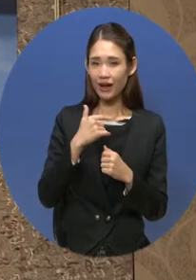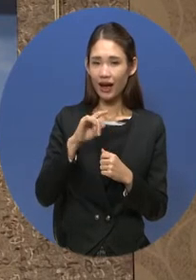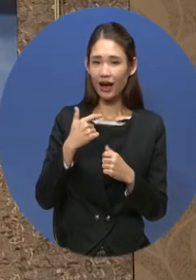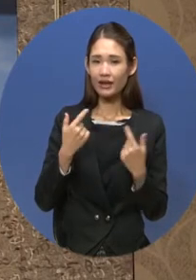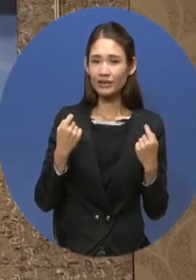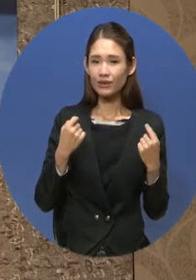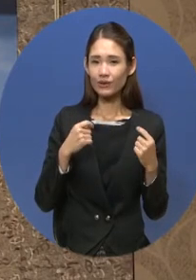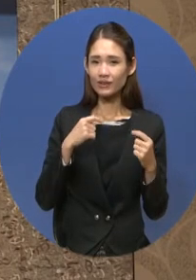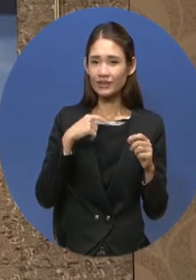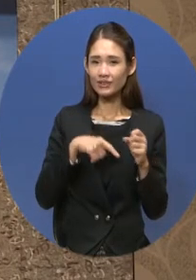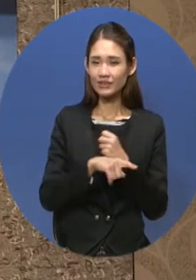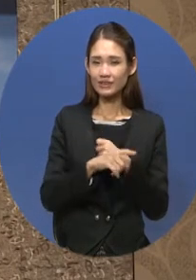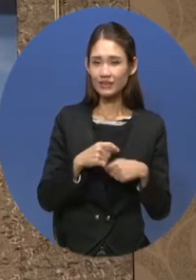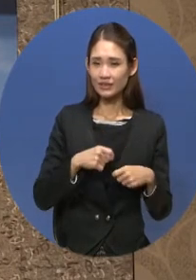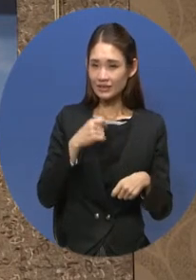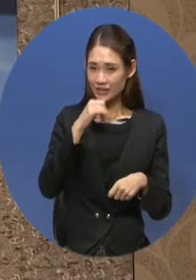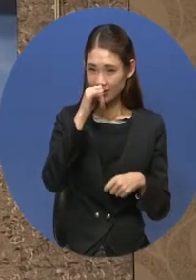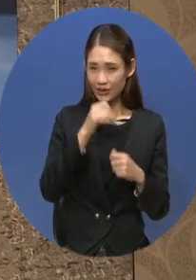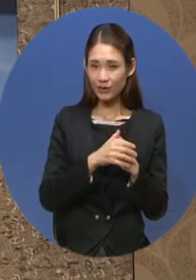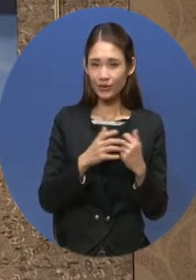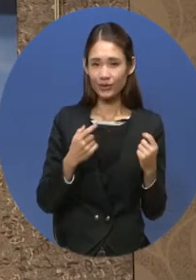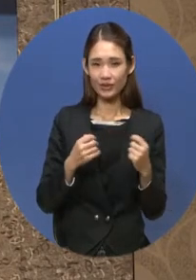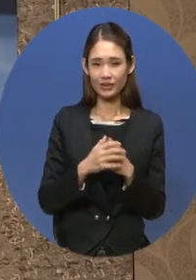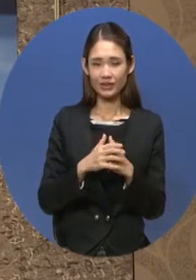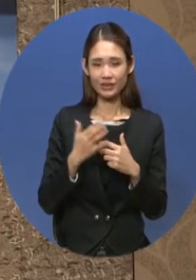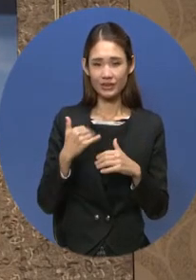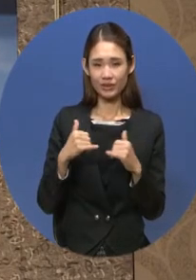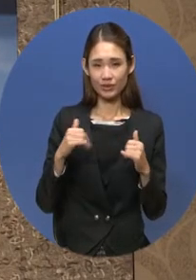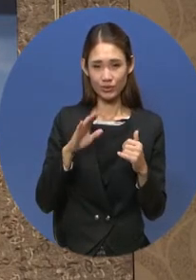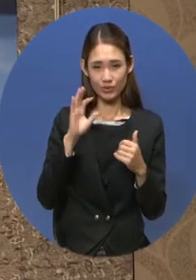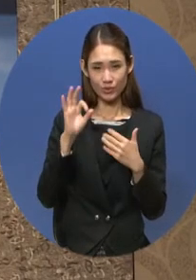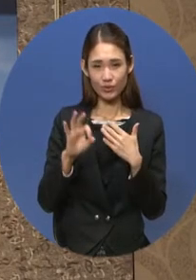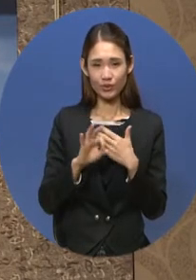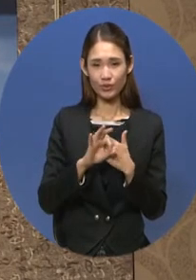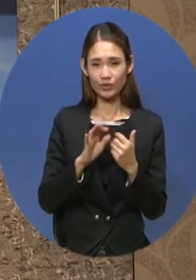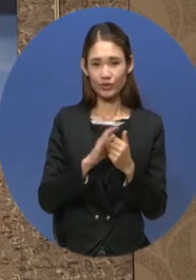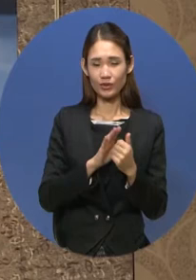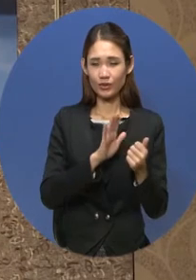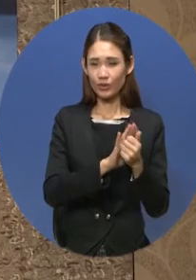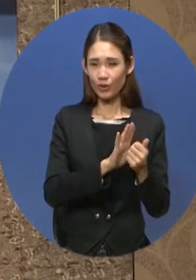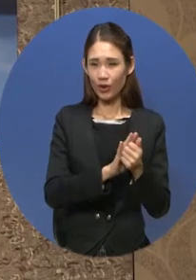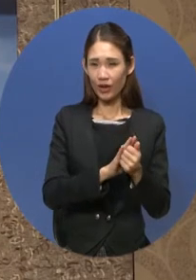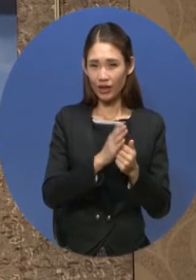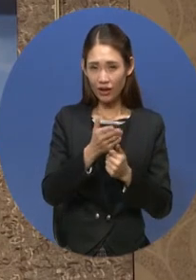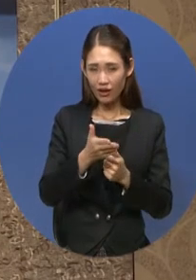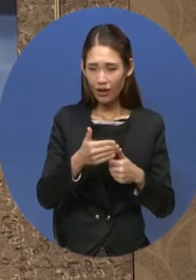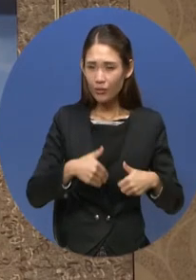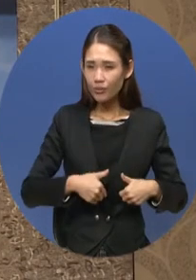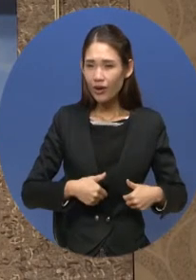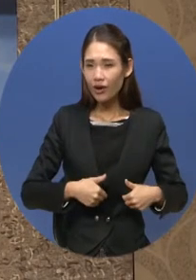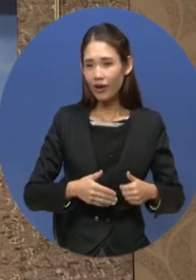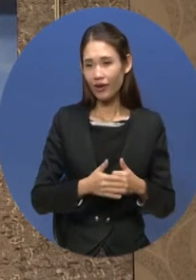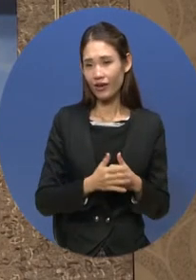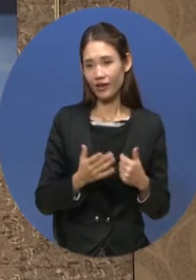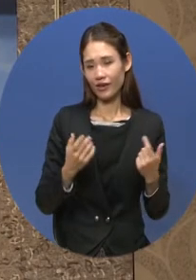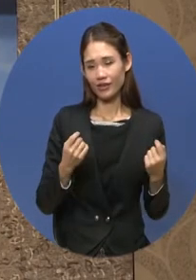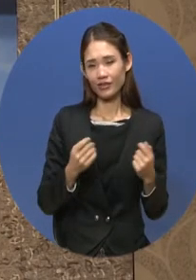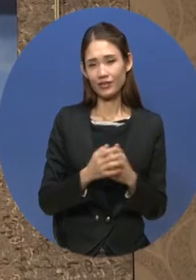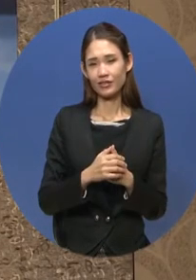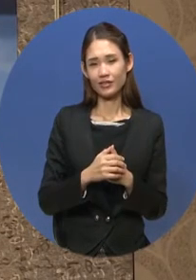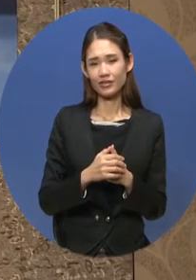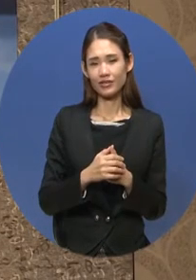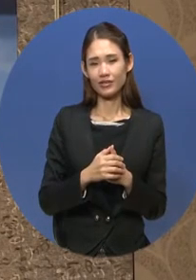원래 의리가 있습니다. 아. 그리고 그 약자를 보면 네. 도와주지 않으면은 그냥 네. 지나칠 수가 없어요.